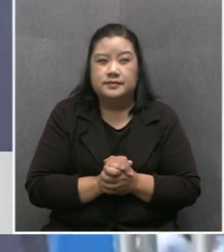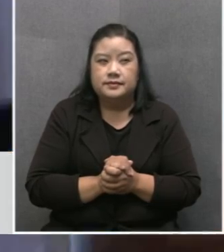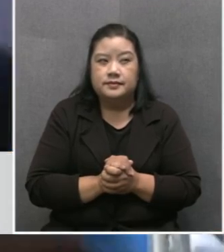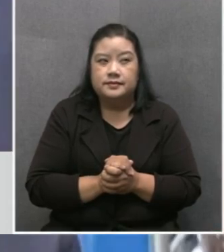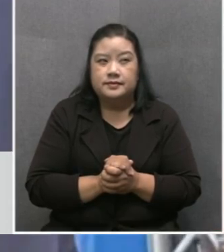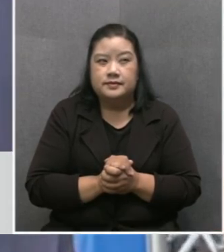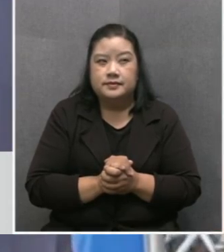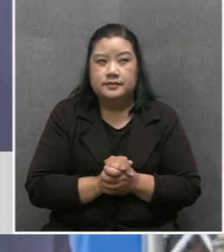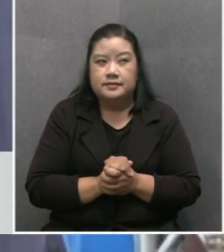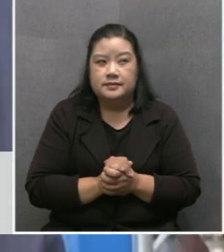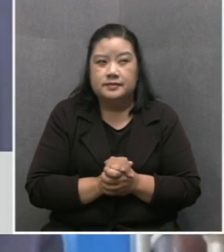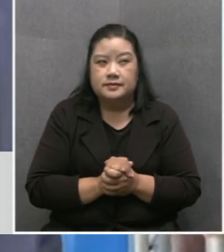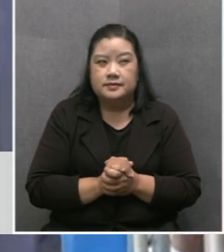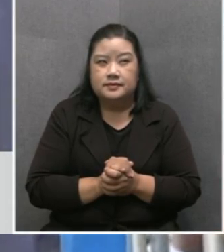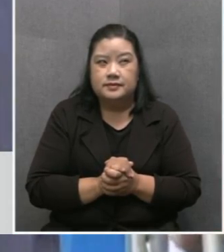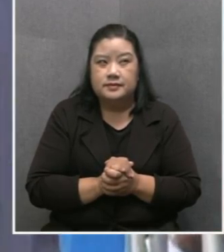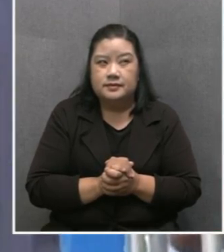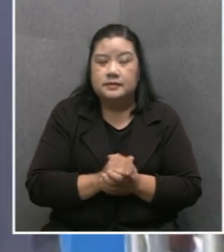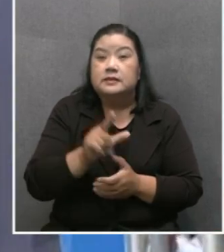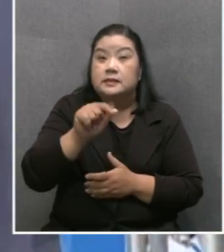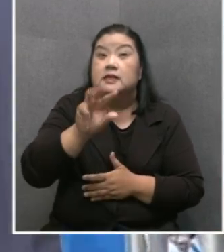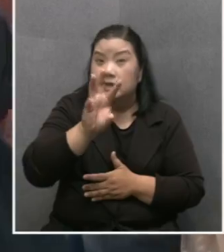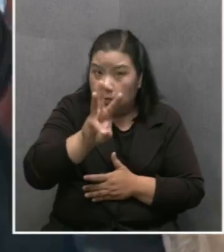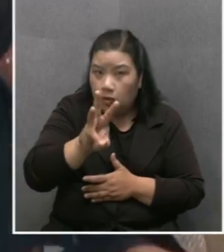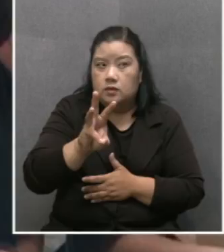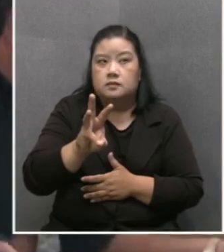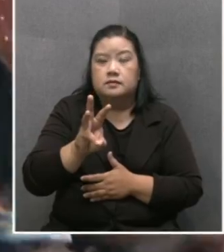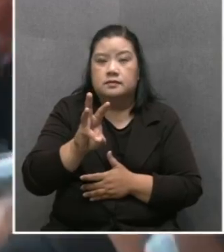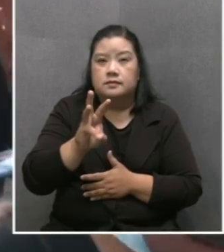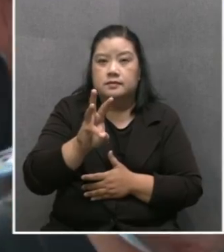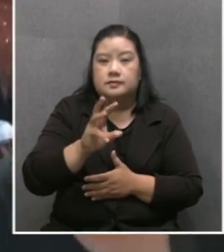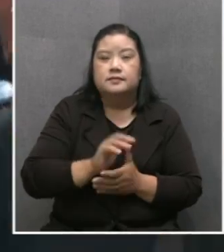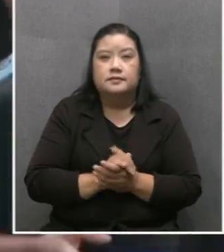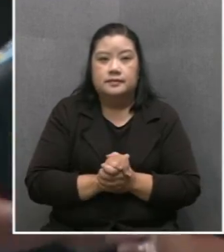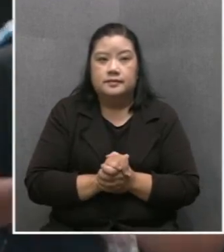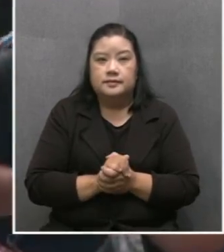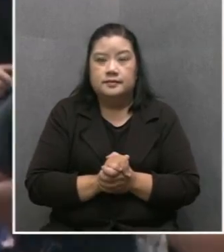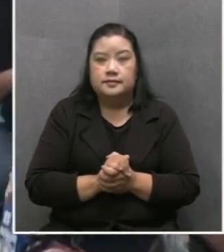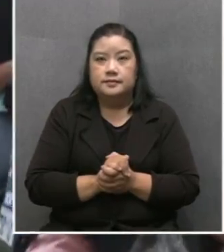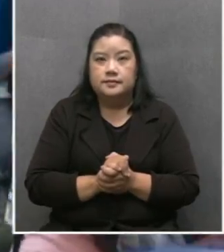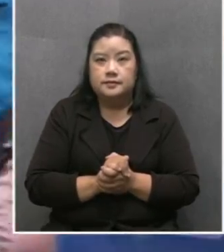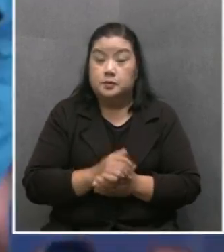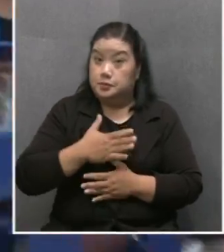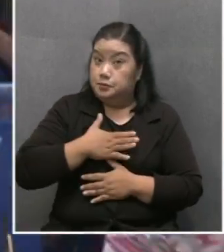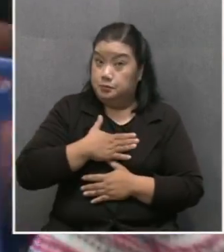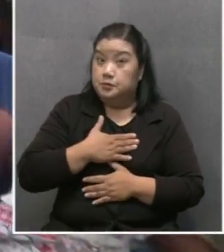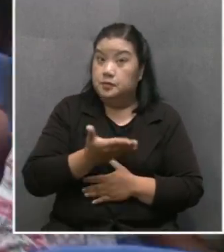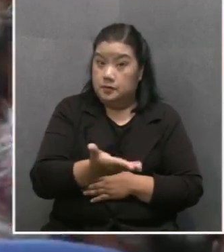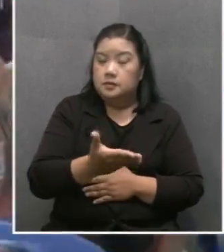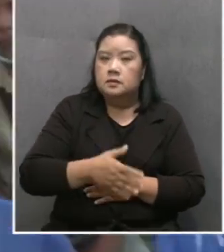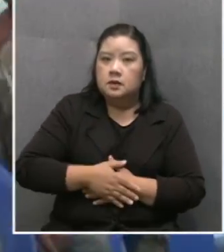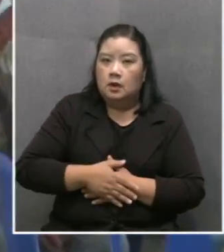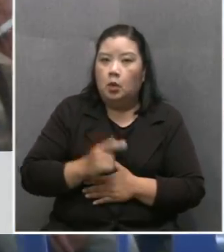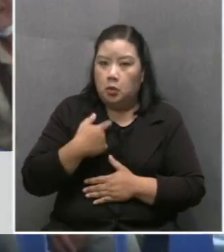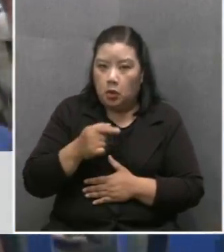ยี่สิบหกอยู่ตรงนี้ นายจุรินทร์ยังย้ำด้วยนะคะว่าจากการลงพื้นที่ห